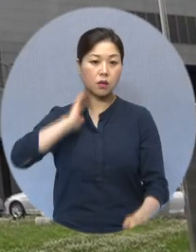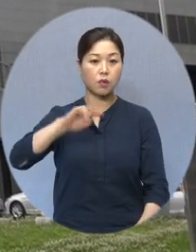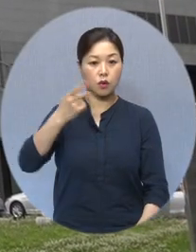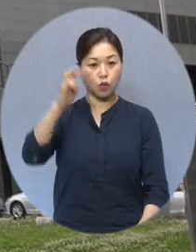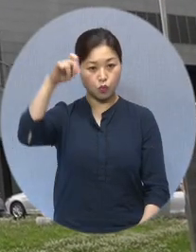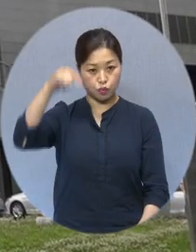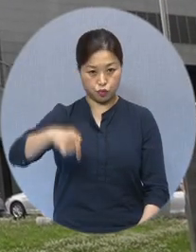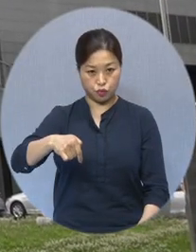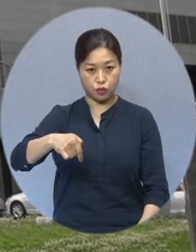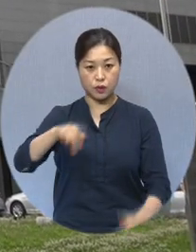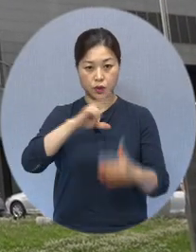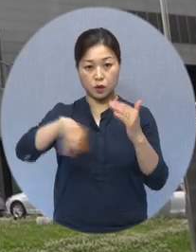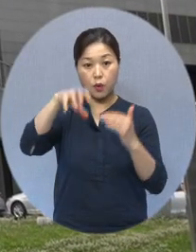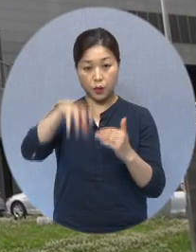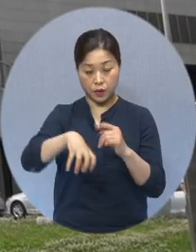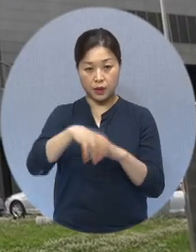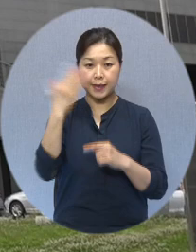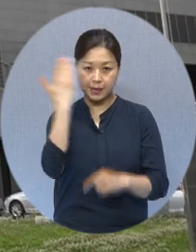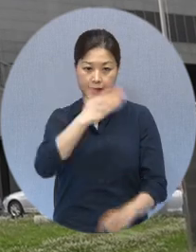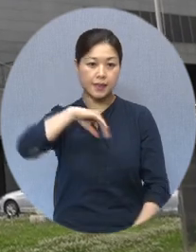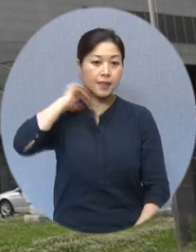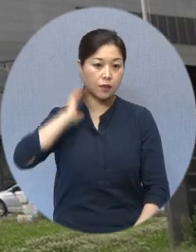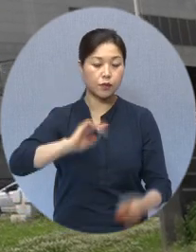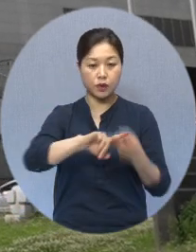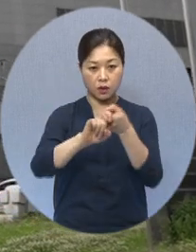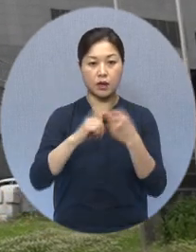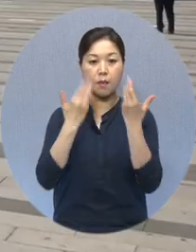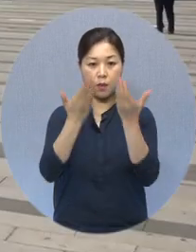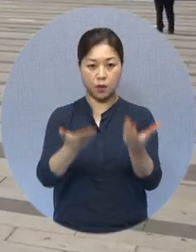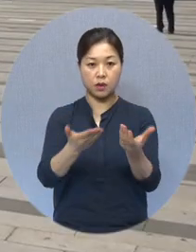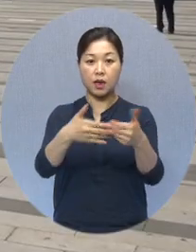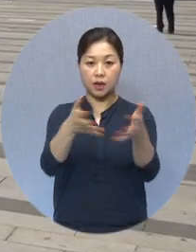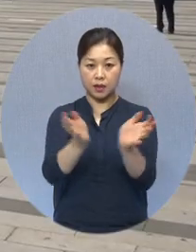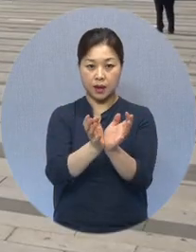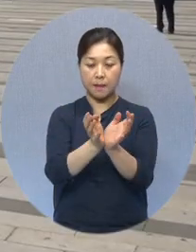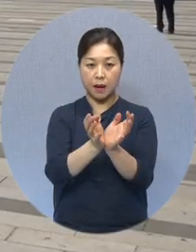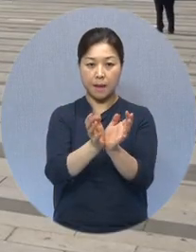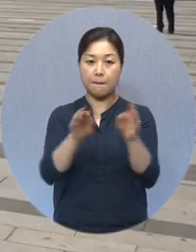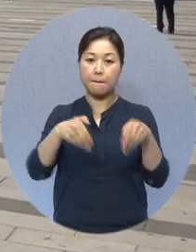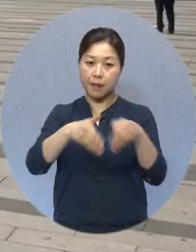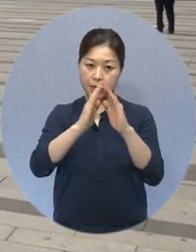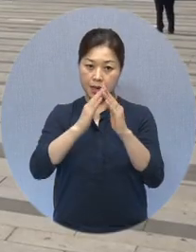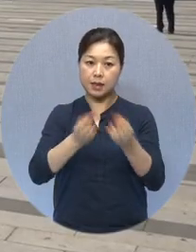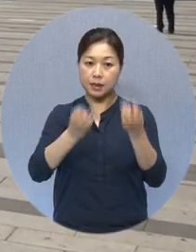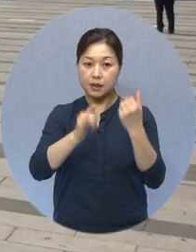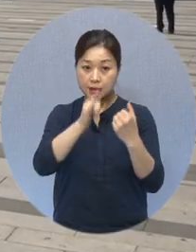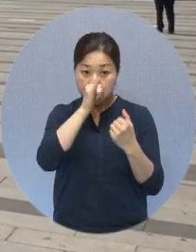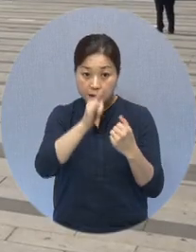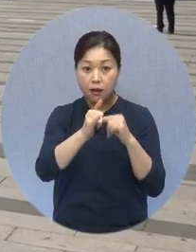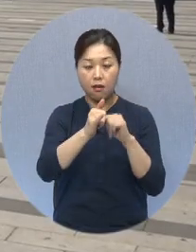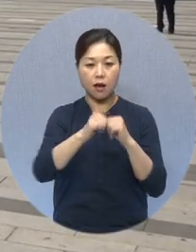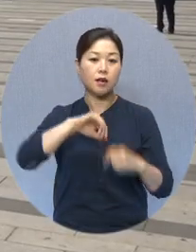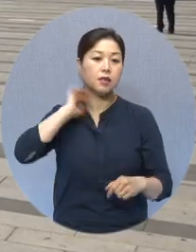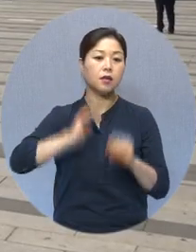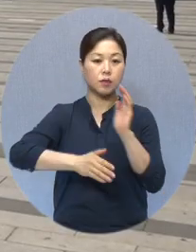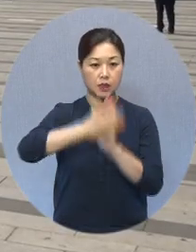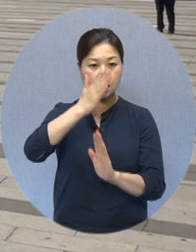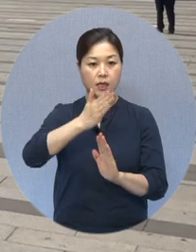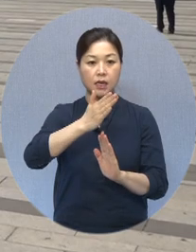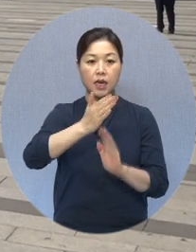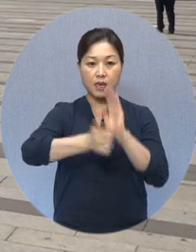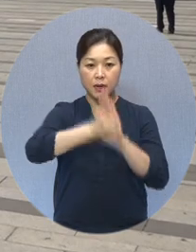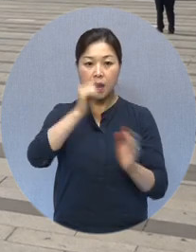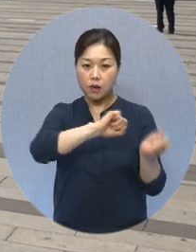동부역 광장에서는 클린 의정부 연합봉사단 발대식이 있었습니다. 발대식은 의정부시